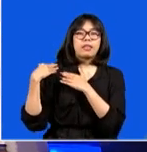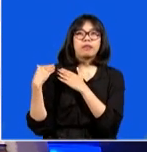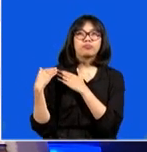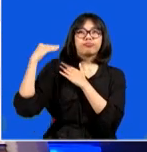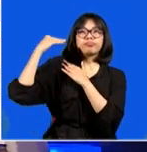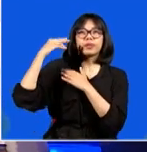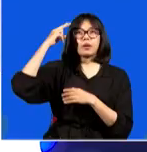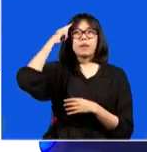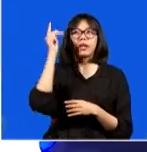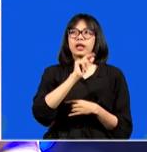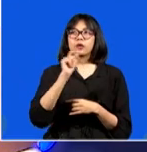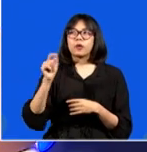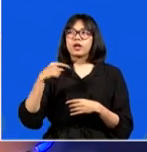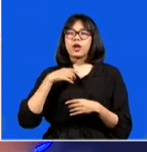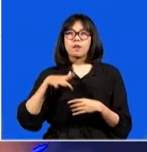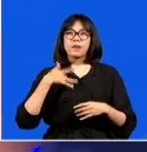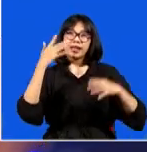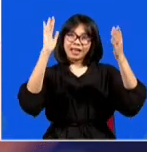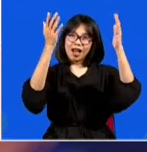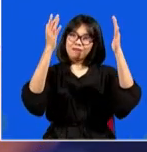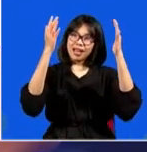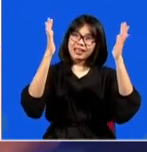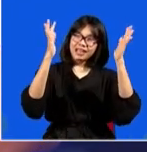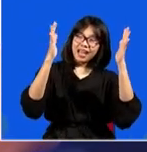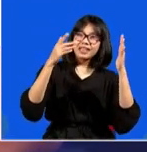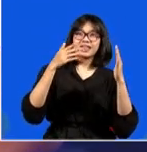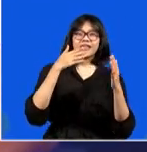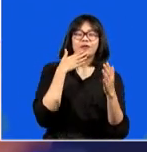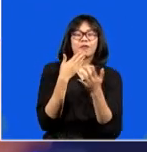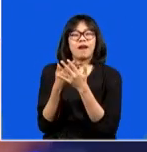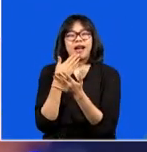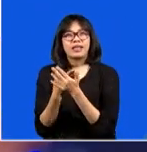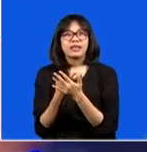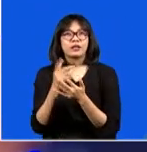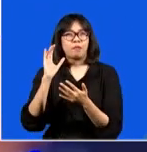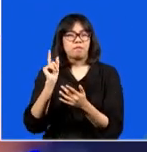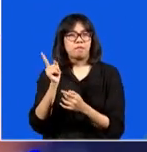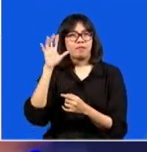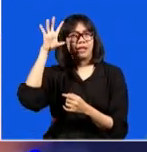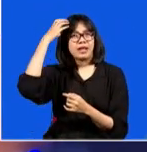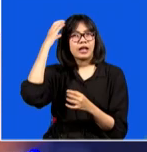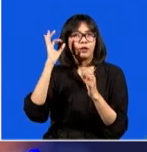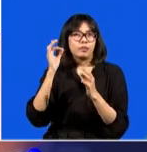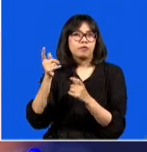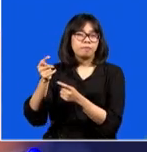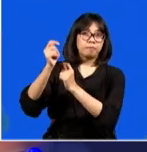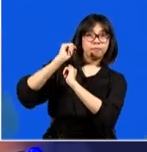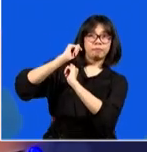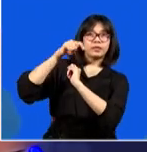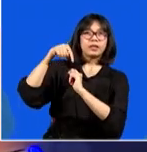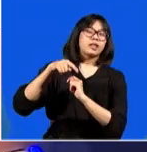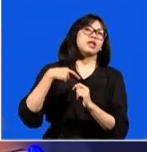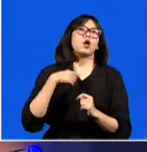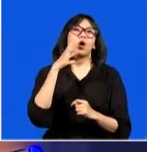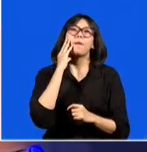kepada pemerintah kota Denpasar dan dinas pendidikan yang mengapresiasi kami nah pengalaman menarik yang pernah saya lakukan adalah ketika